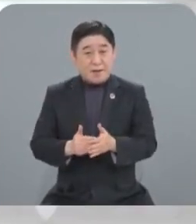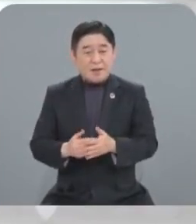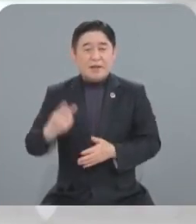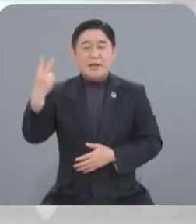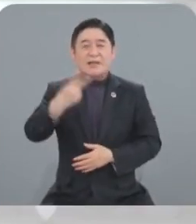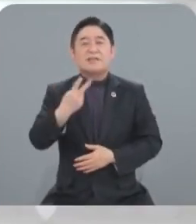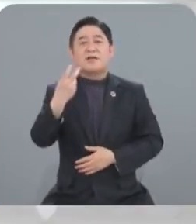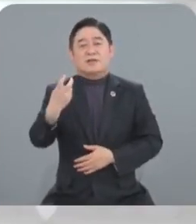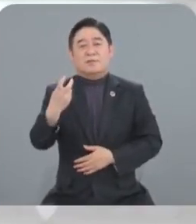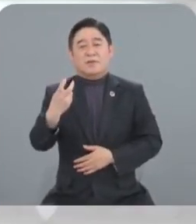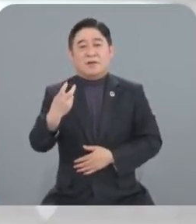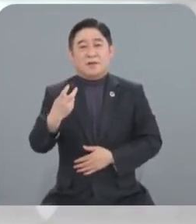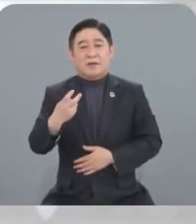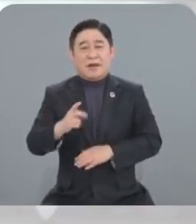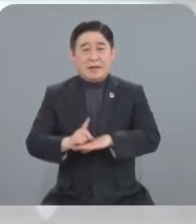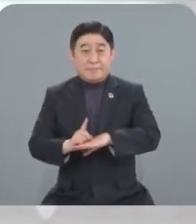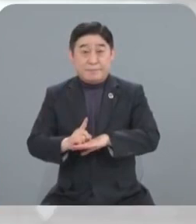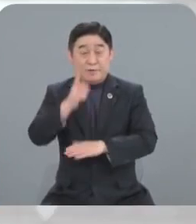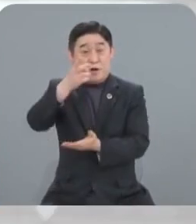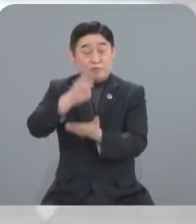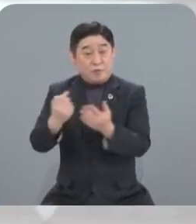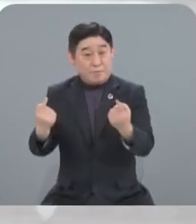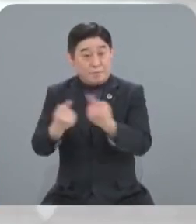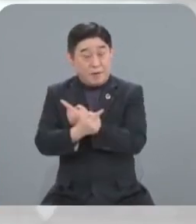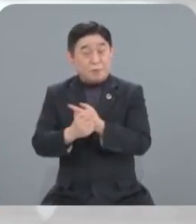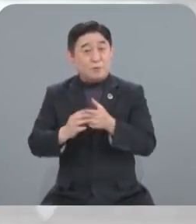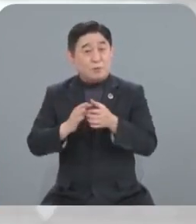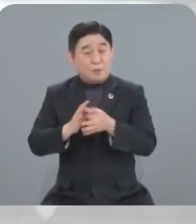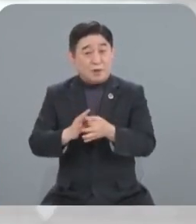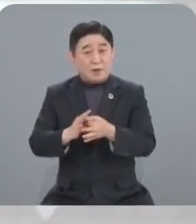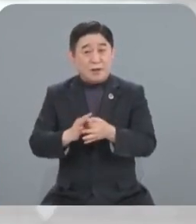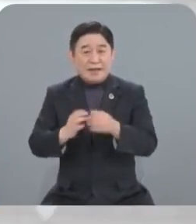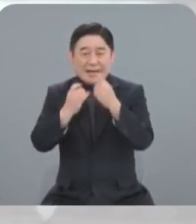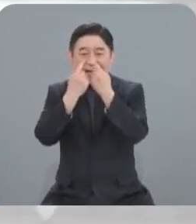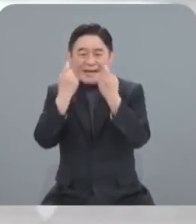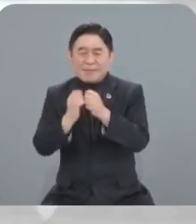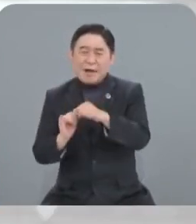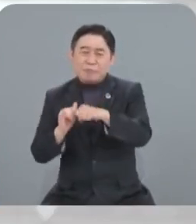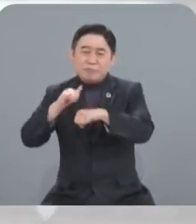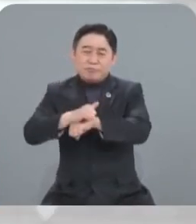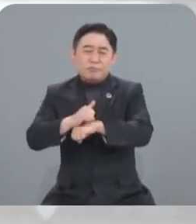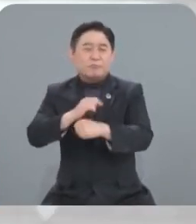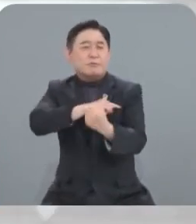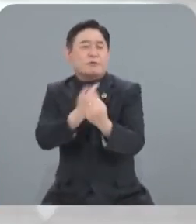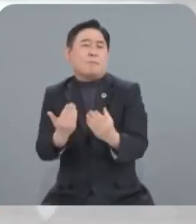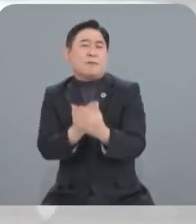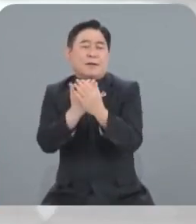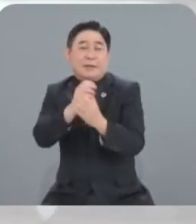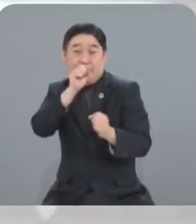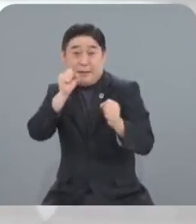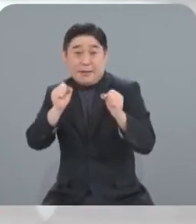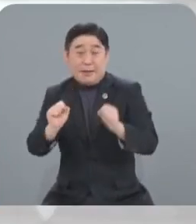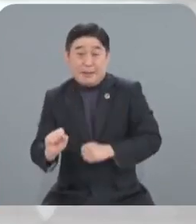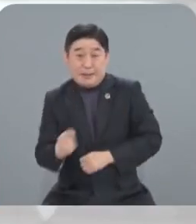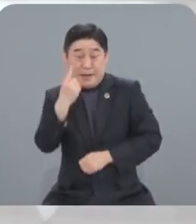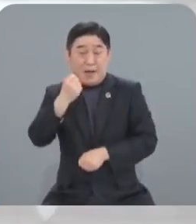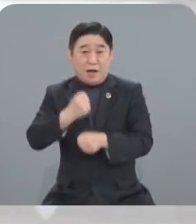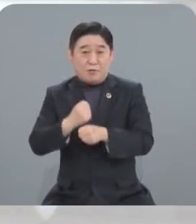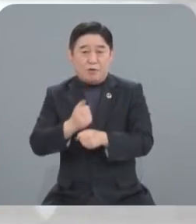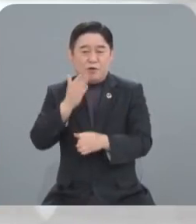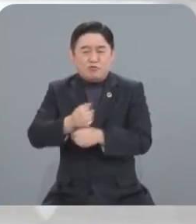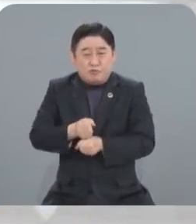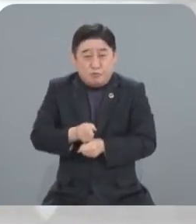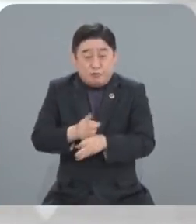2020년 미사일 지침 개정으로 우리도 민간 우주 역량을 발전시킬 수 있는 계기와 중